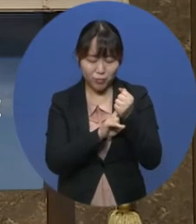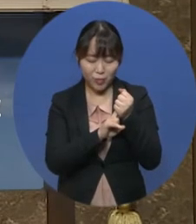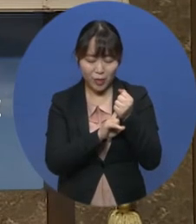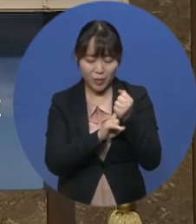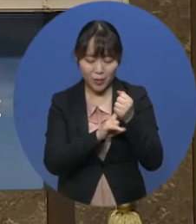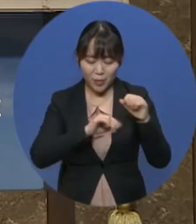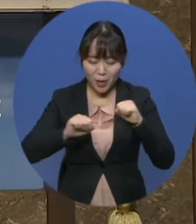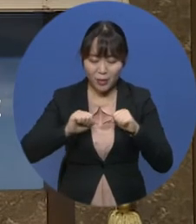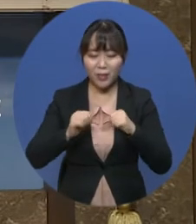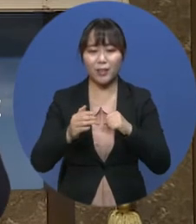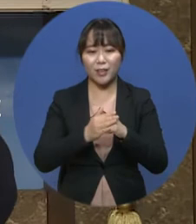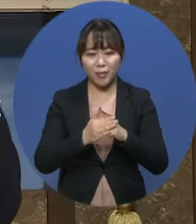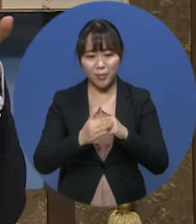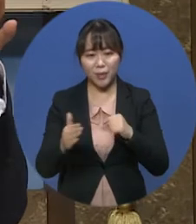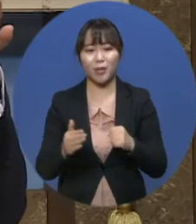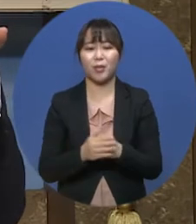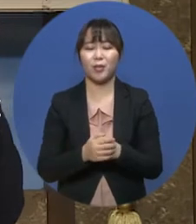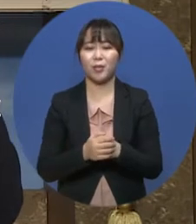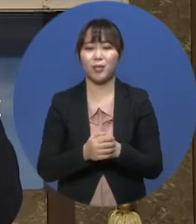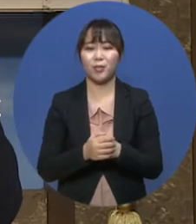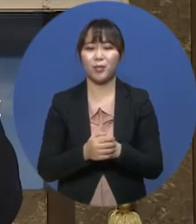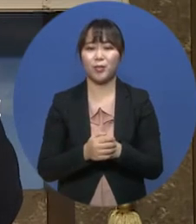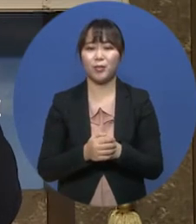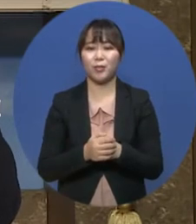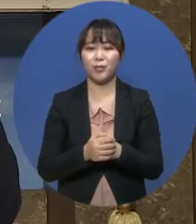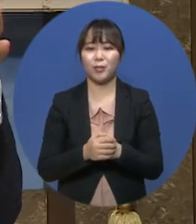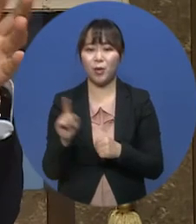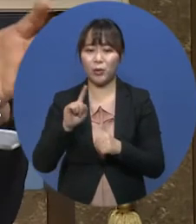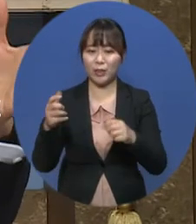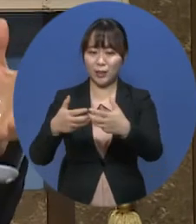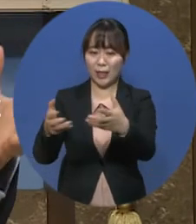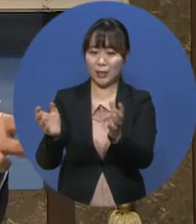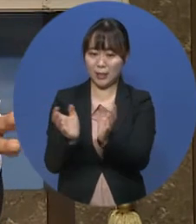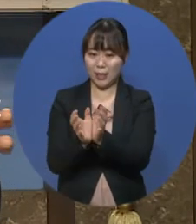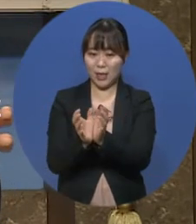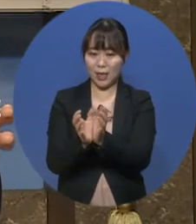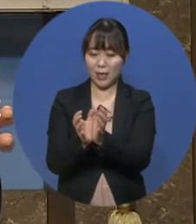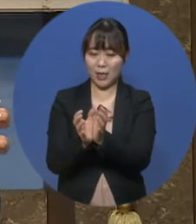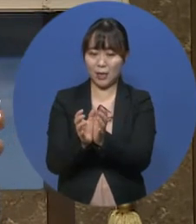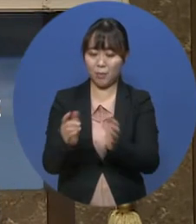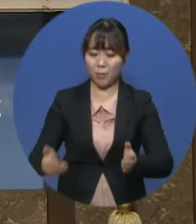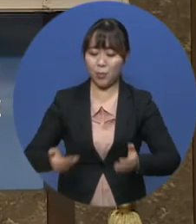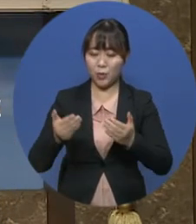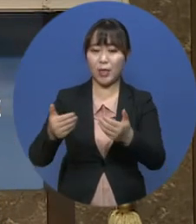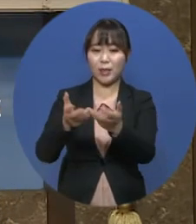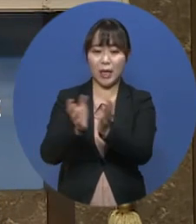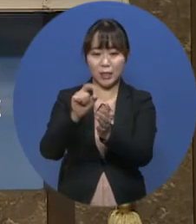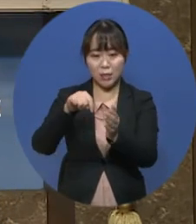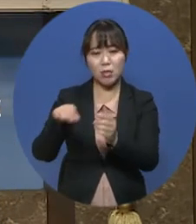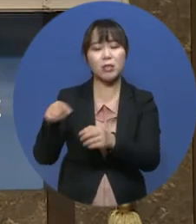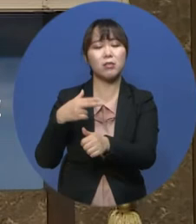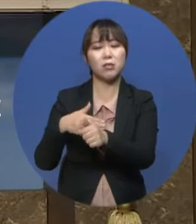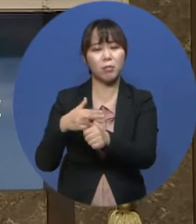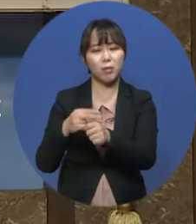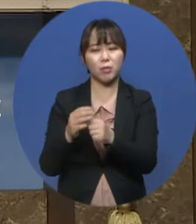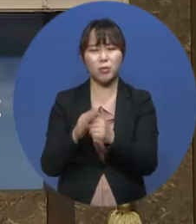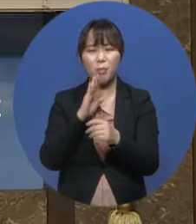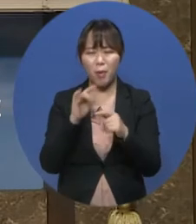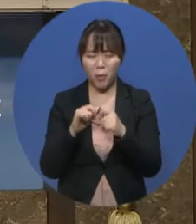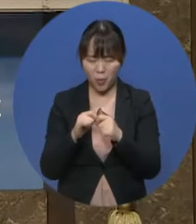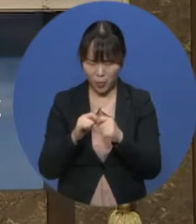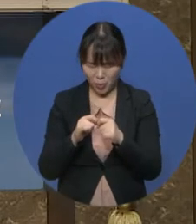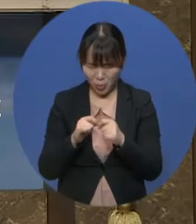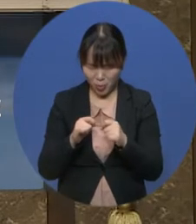어 해 주셔서 그 언 어 어 단체에서 예 어 봉사 단체에서 이 선생님은 뭐